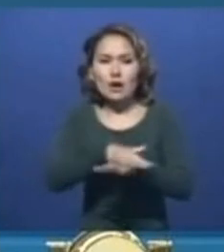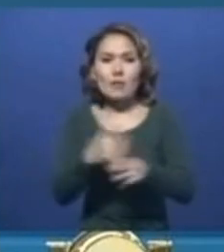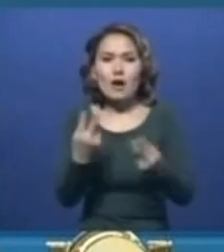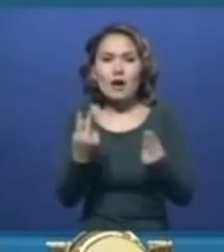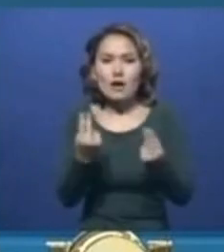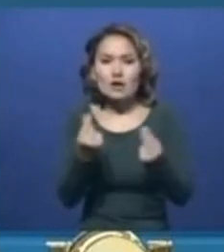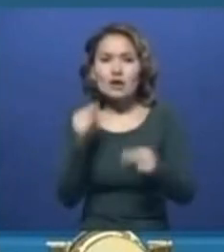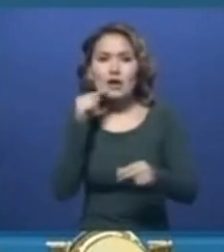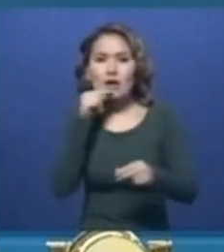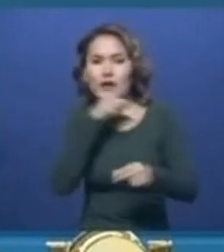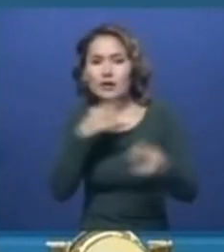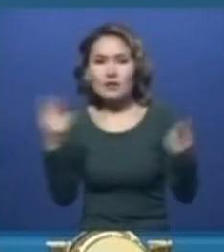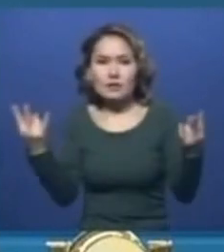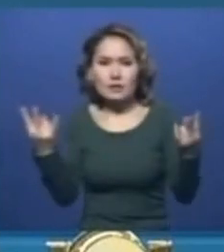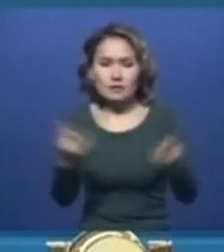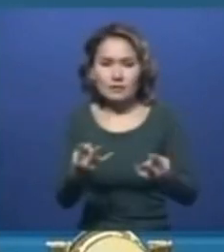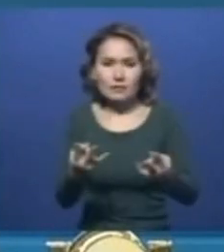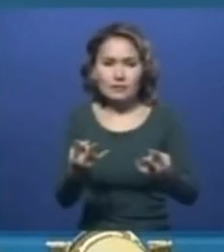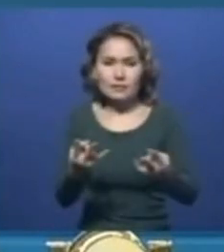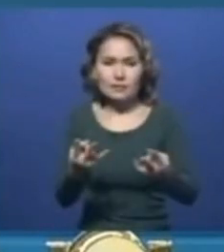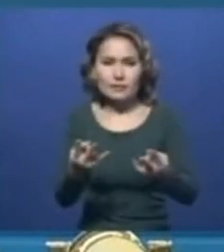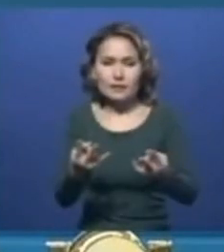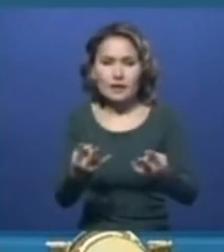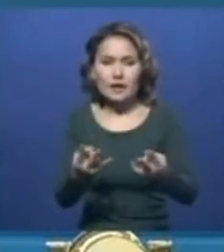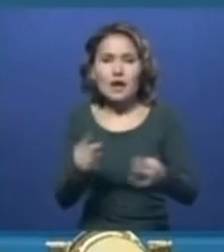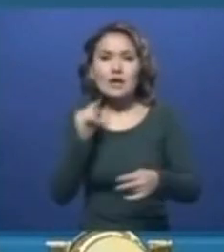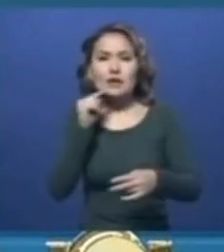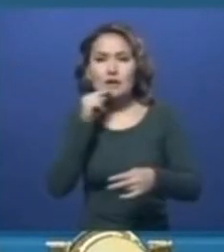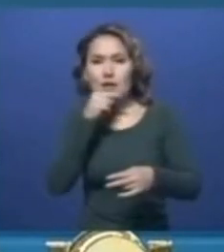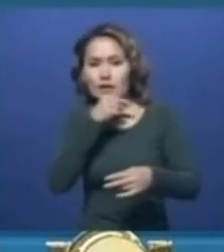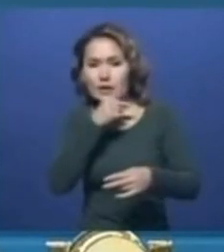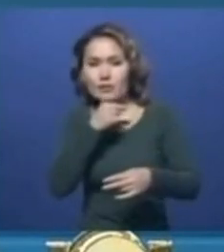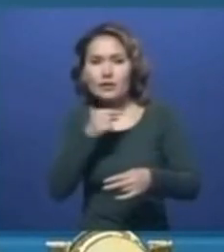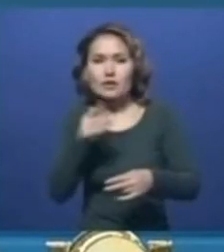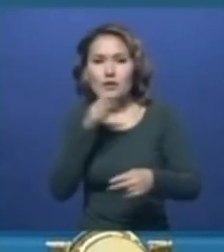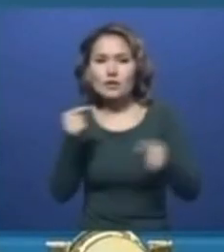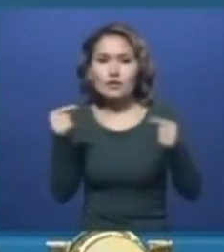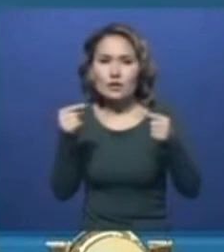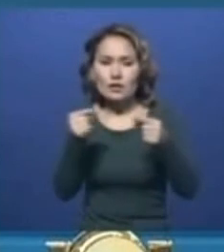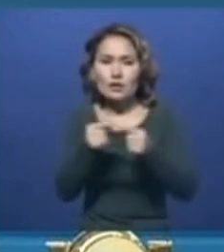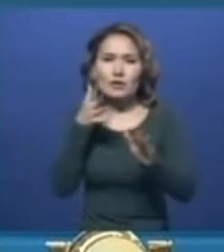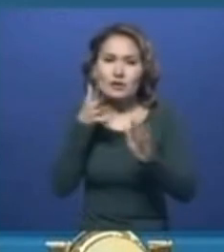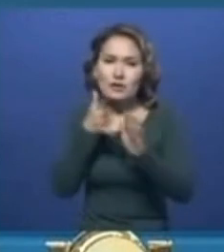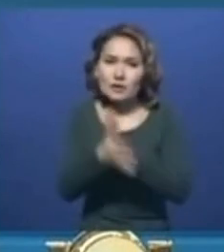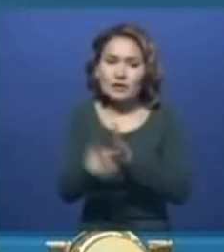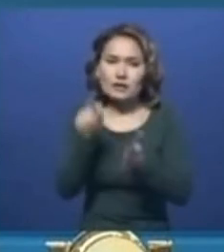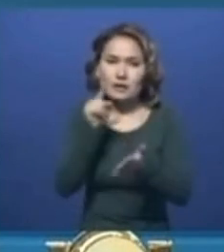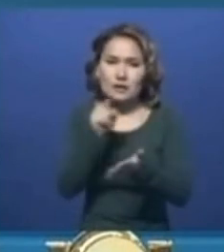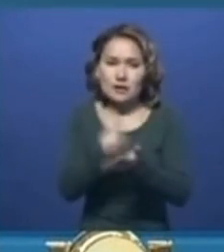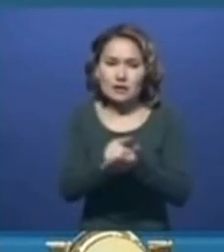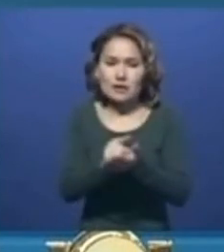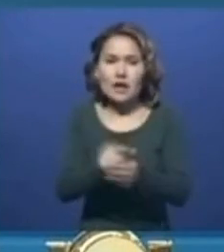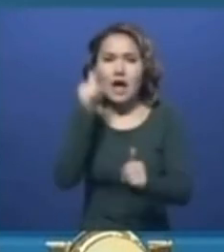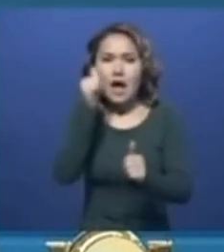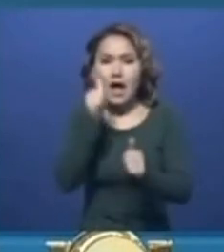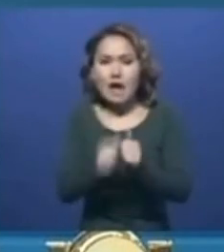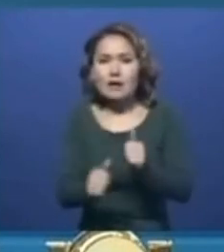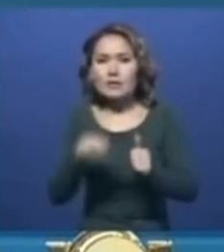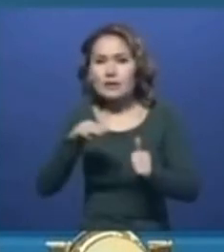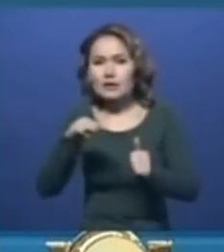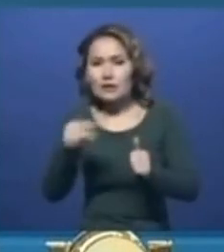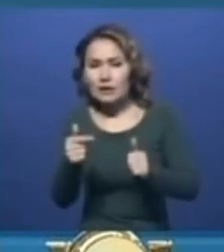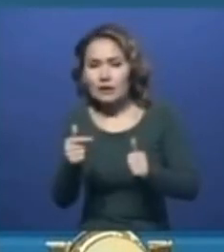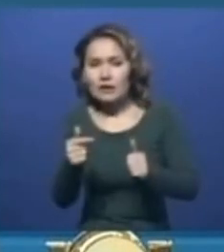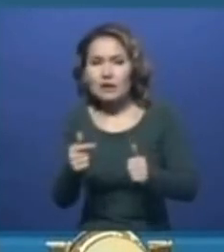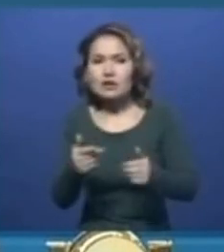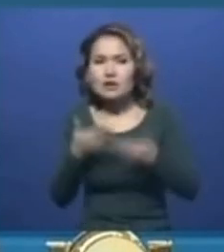тиісті бағыттар бойынша тиімді және орынды жұмсалуын қамтамасыз етуді жүктеймін. Әрбір теңгенің қатаң сұрауы